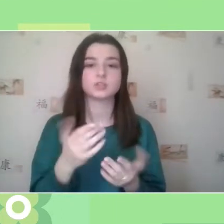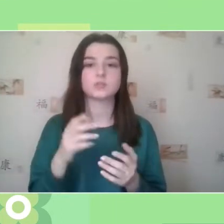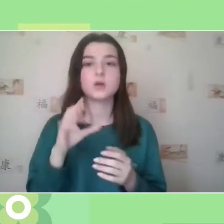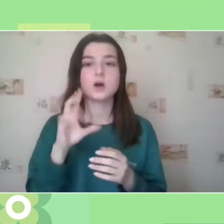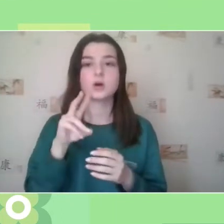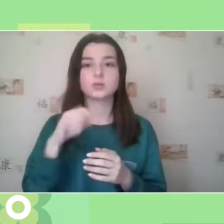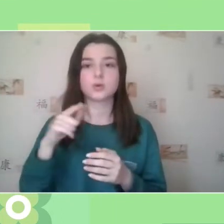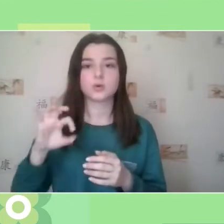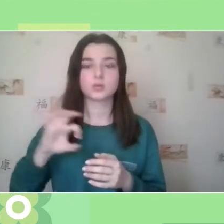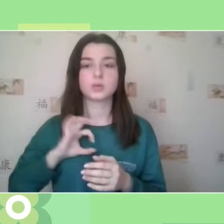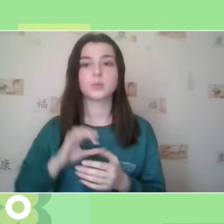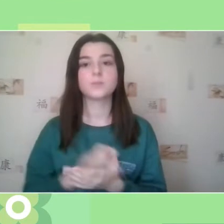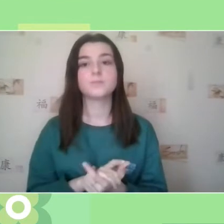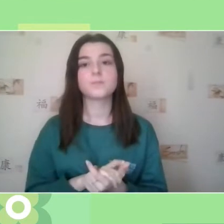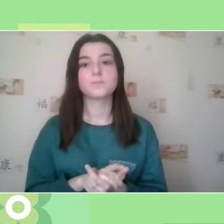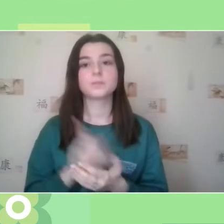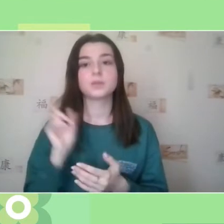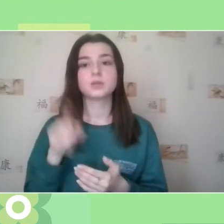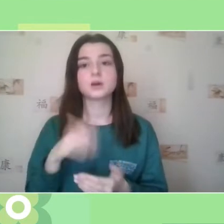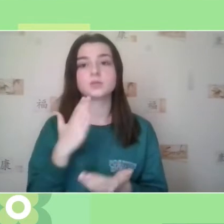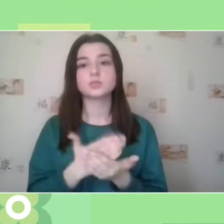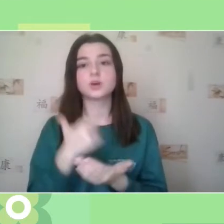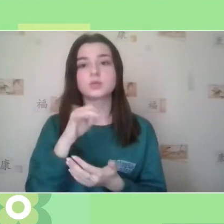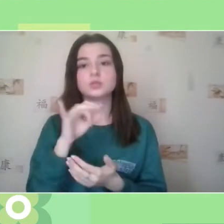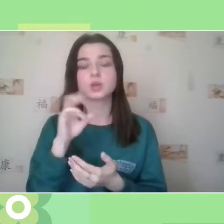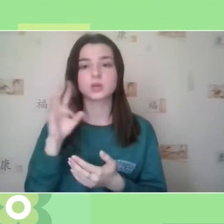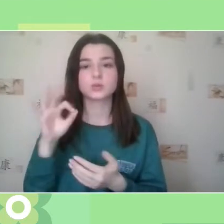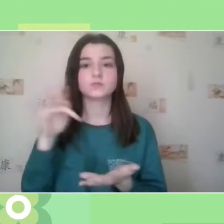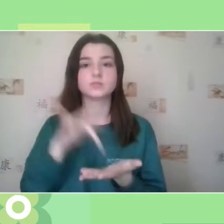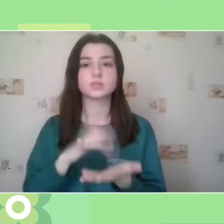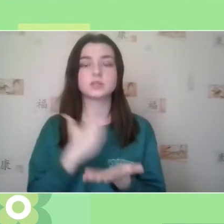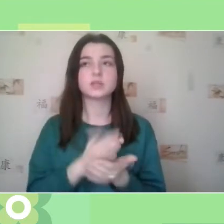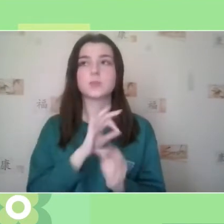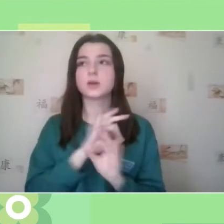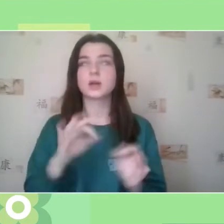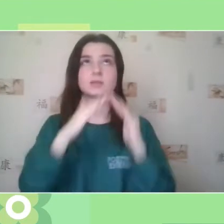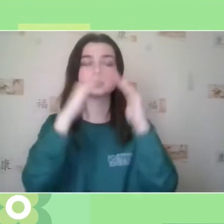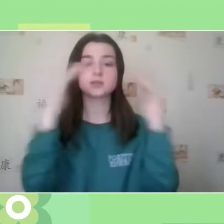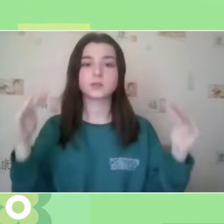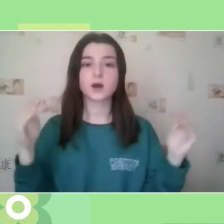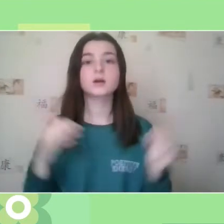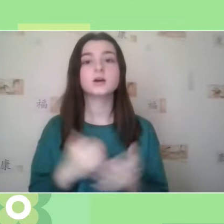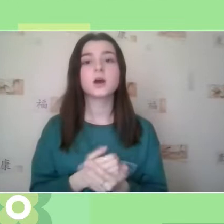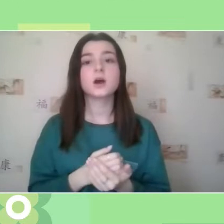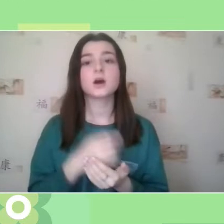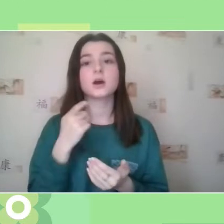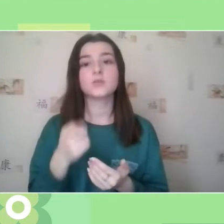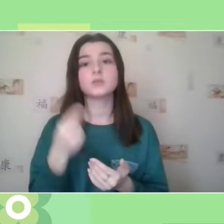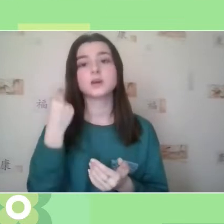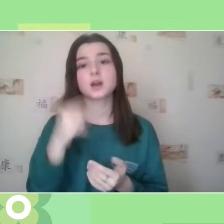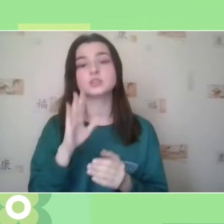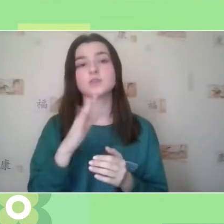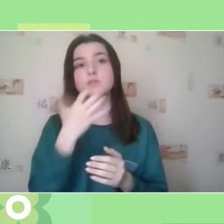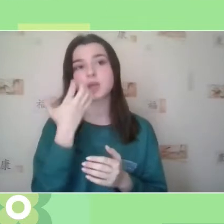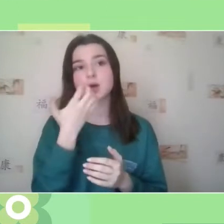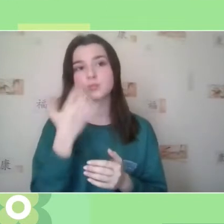для заходів, для медіа. У нас є у Гончаренко-центрі прекрасний дах. Правда, він, скажімо так, кращий в теплу пору року,